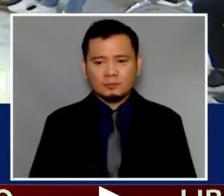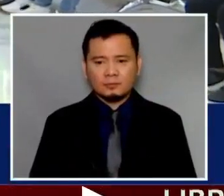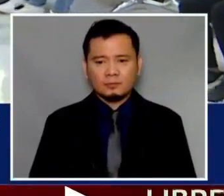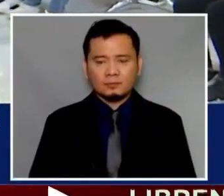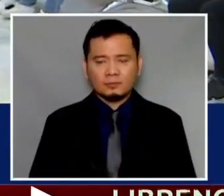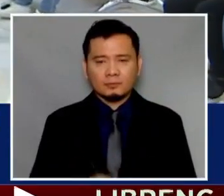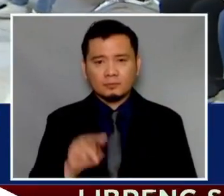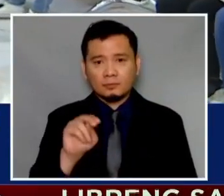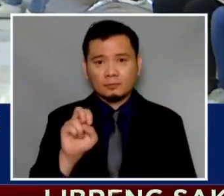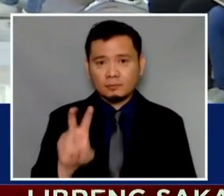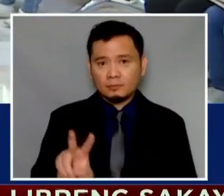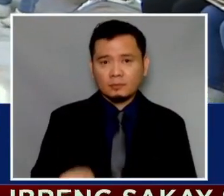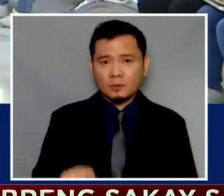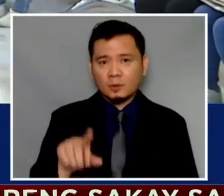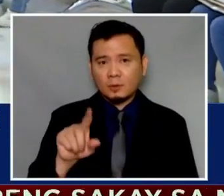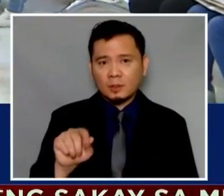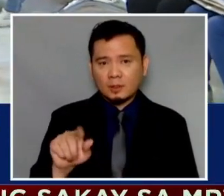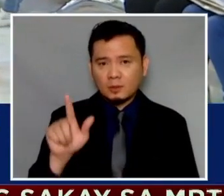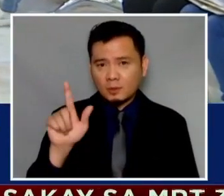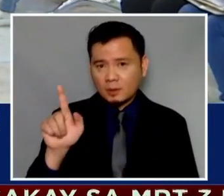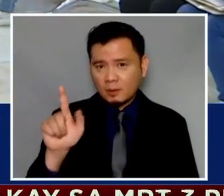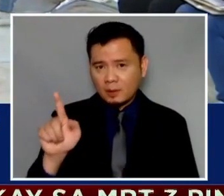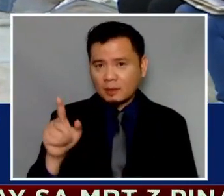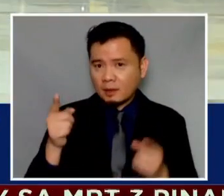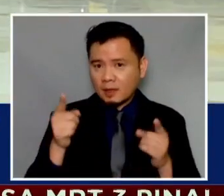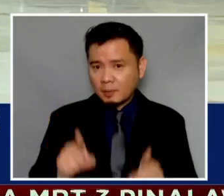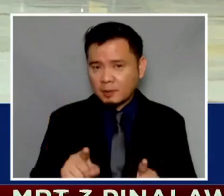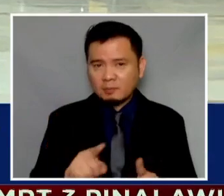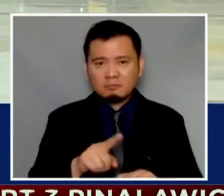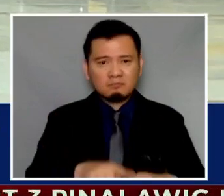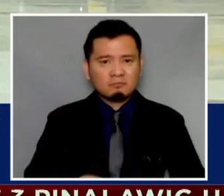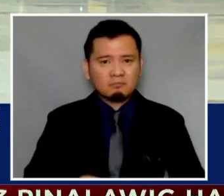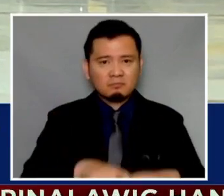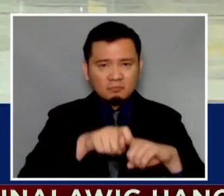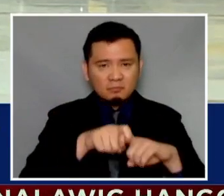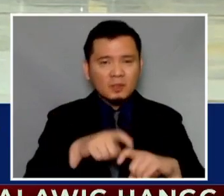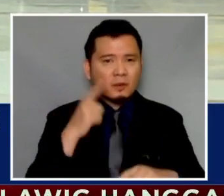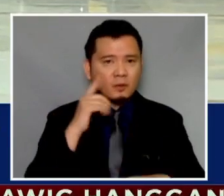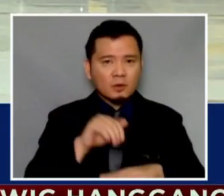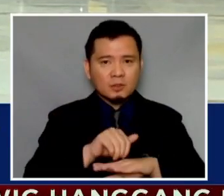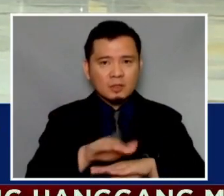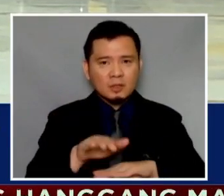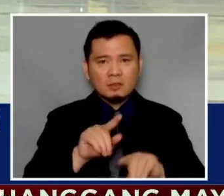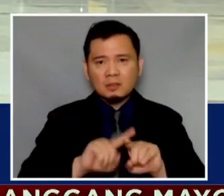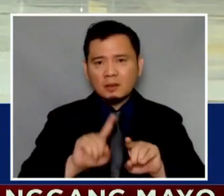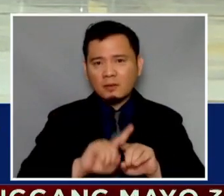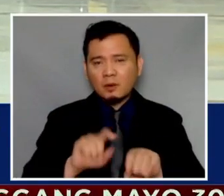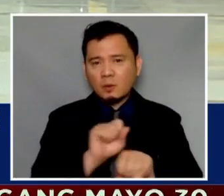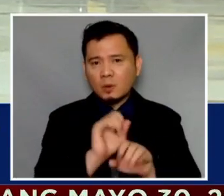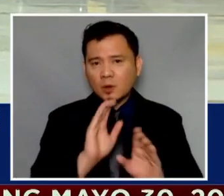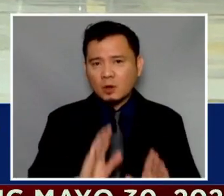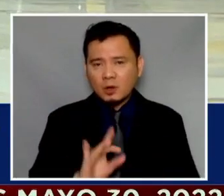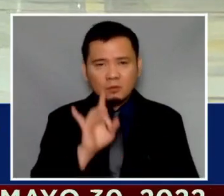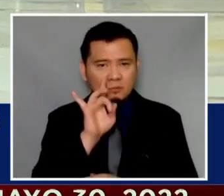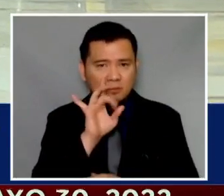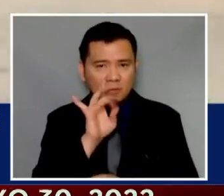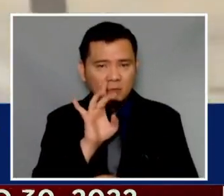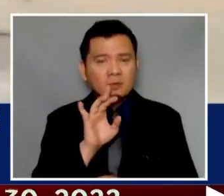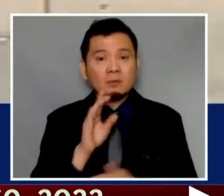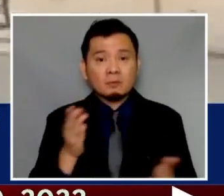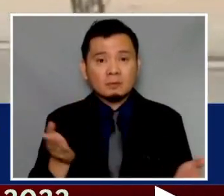Nobyembre 2021, nang pansamantalang isuspindi ang pagde-deploy ng mga bagong household workers sa